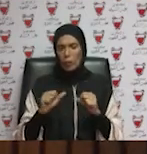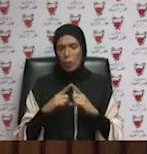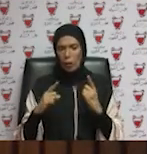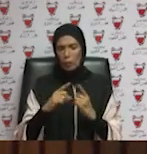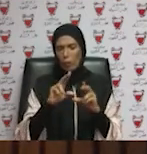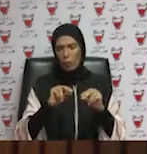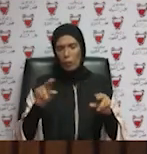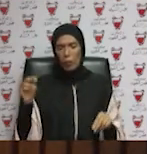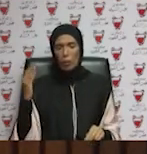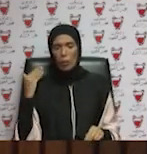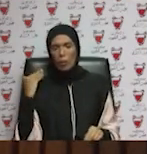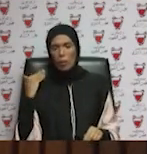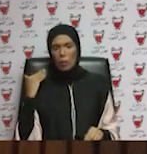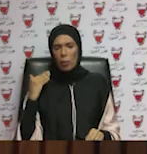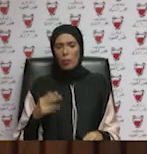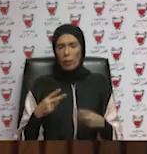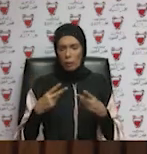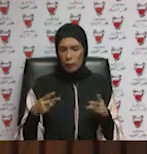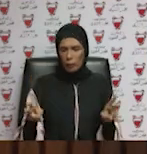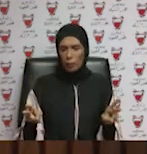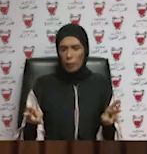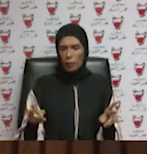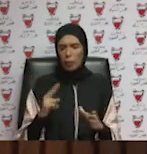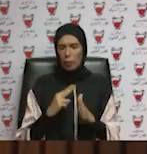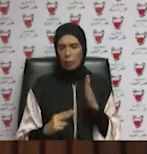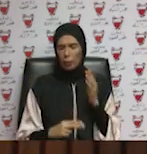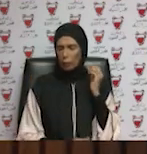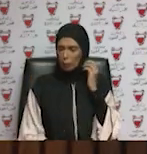السابقة، وتوصل المجلس الموقر بموافقة على اعتماده.